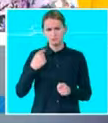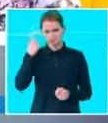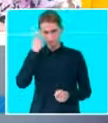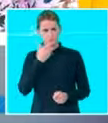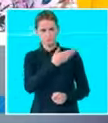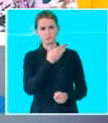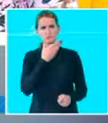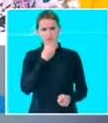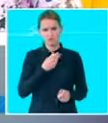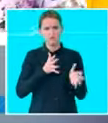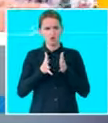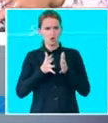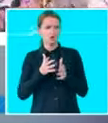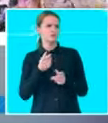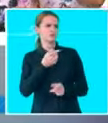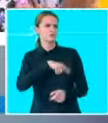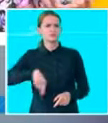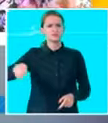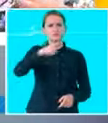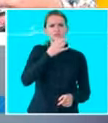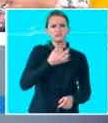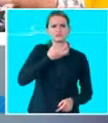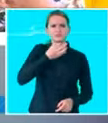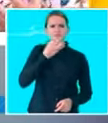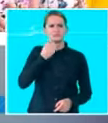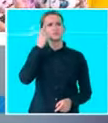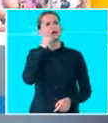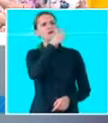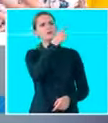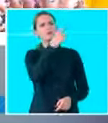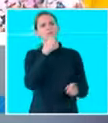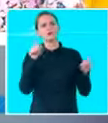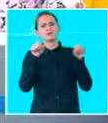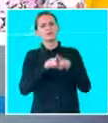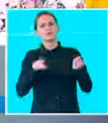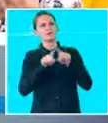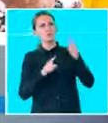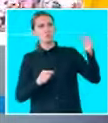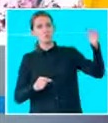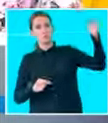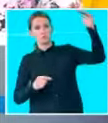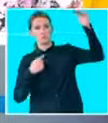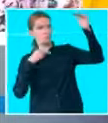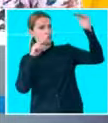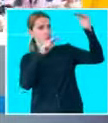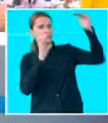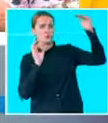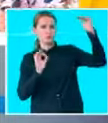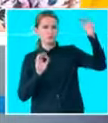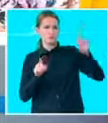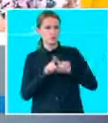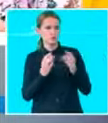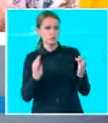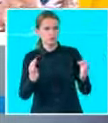са свикнали да виждат тези образи много далеч, много коригирани, много префинени, много излъскани.